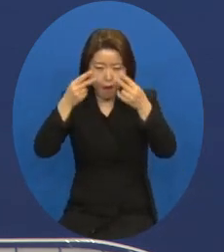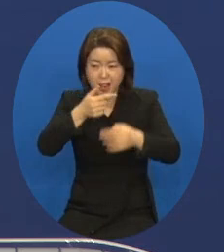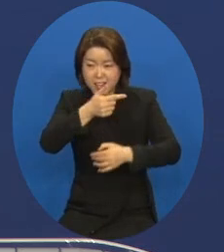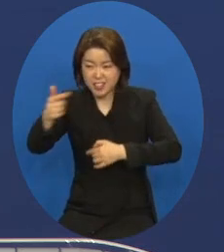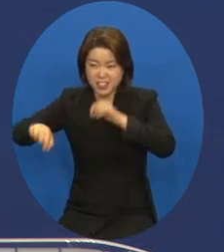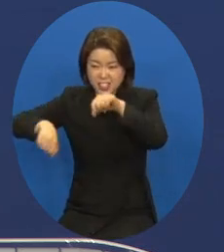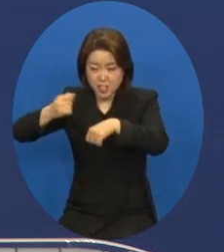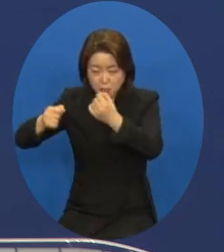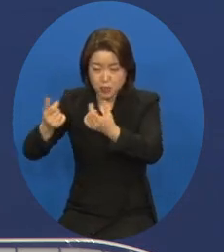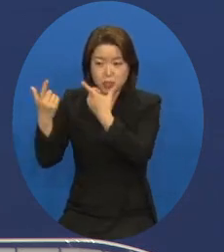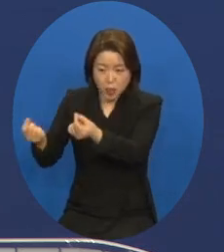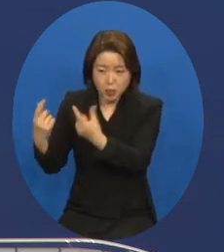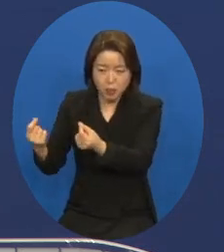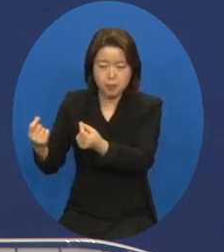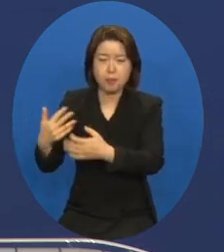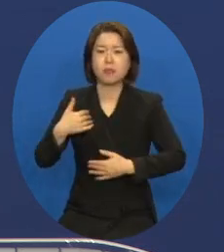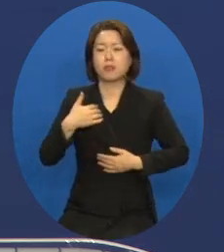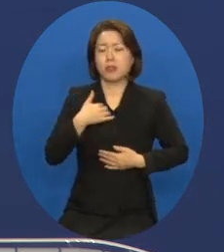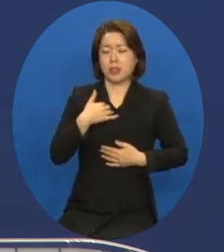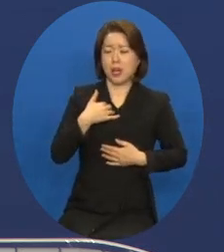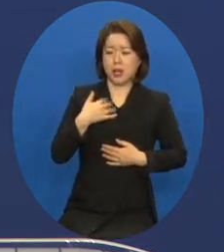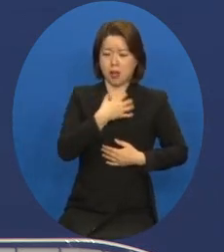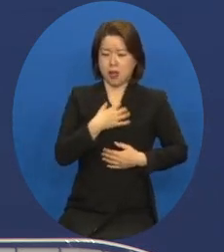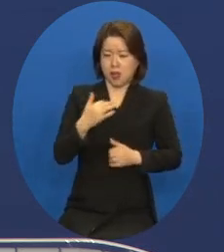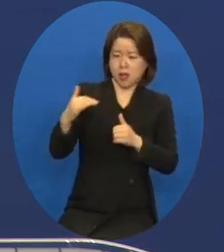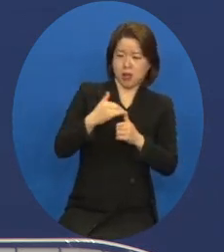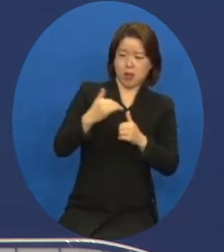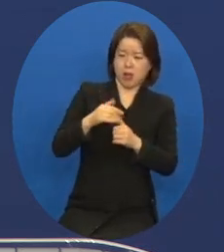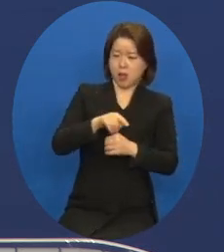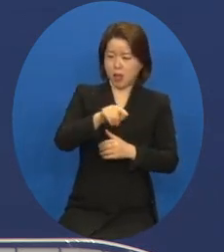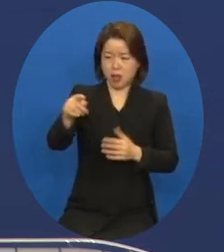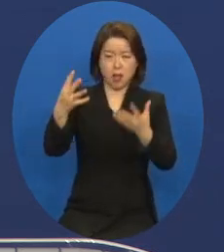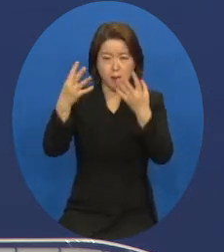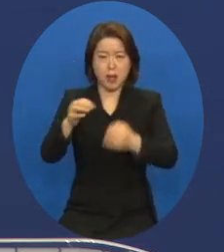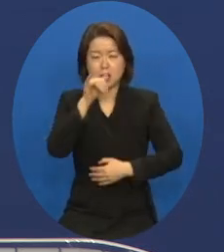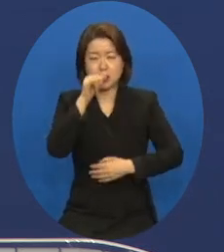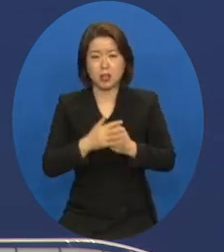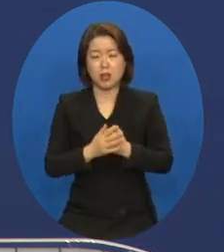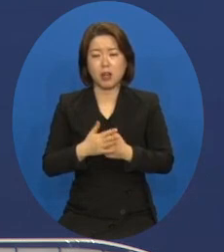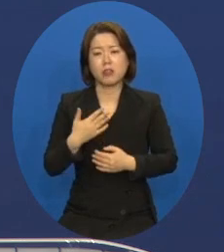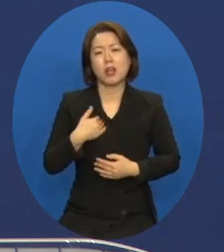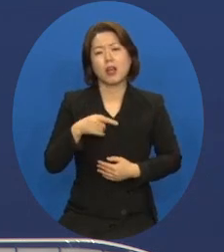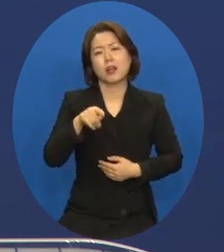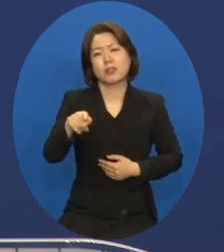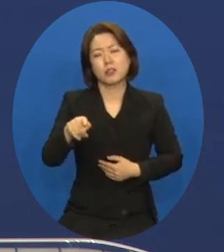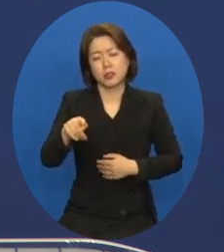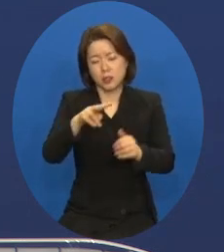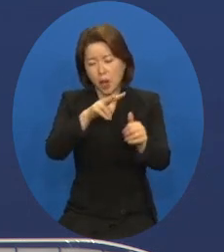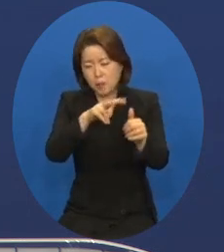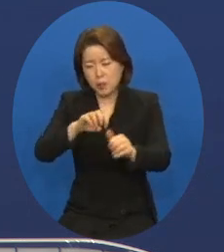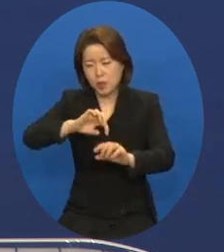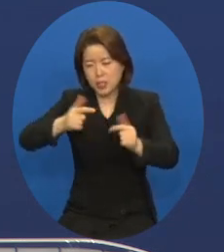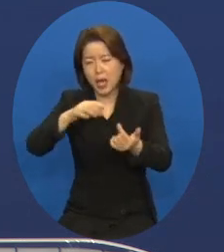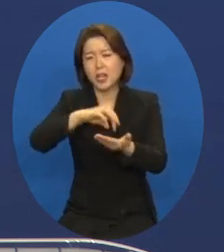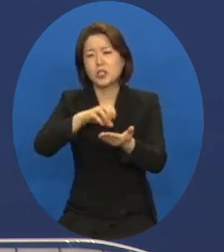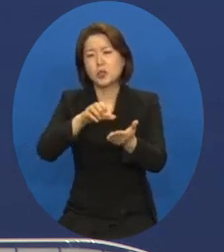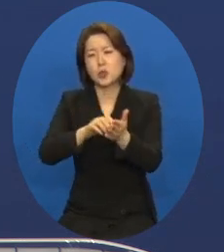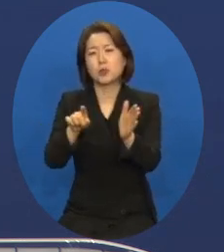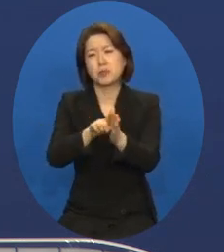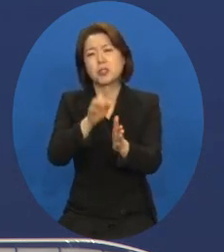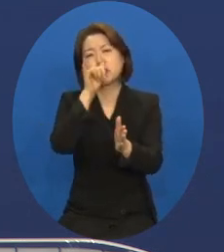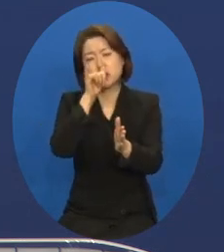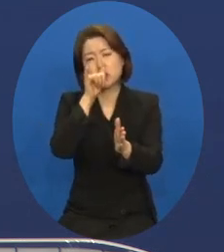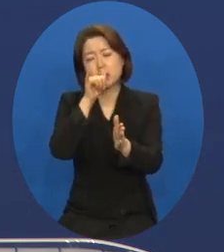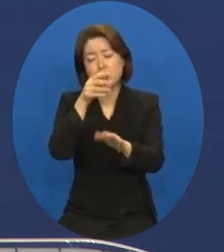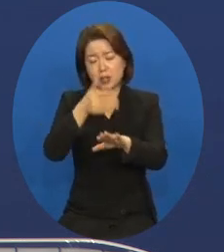괴롭히는 사람들이 많습니다 제가 저들을 미워하지 않는 정도의 믿음은 얻었습니다